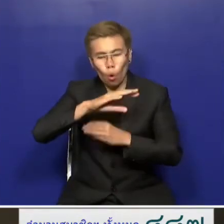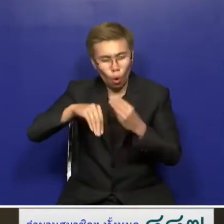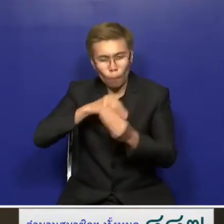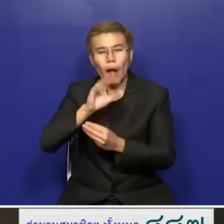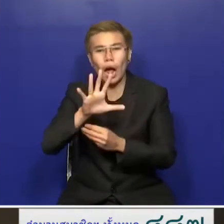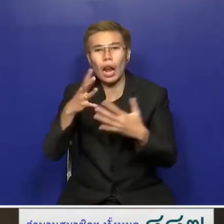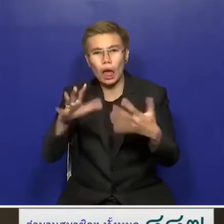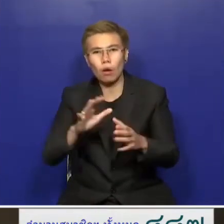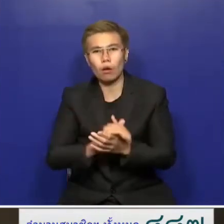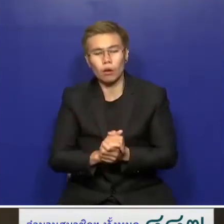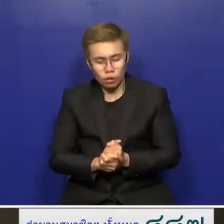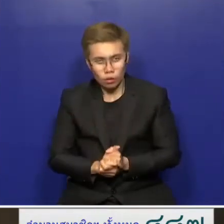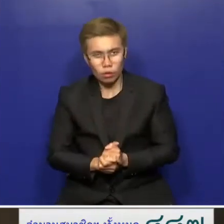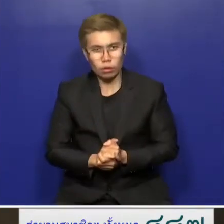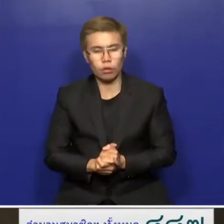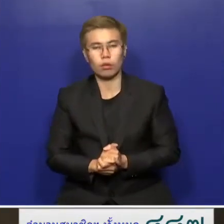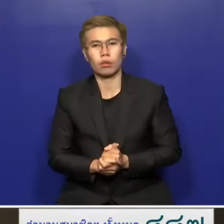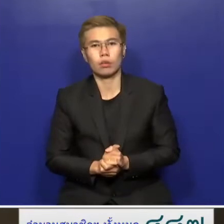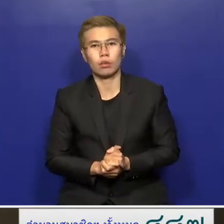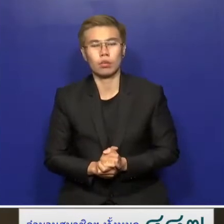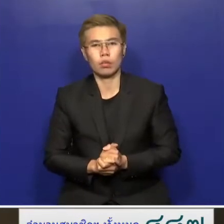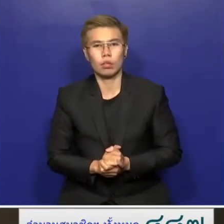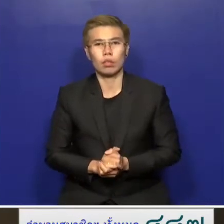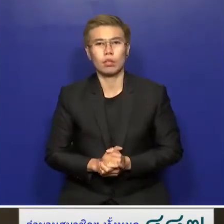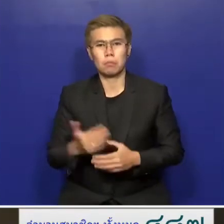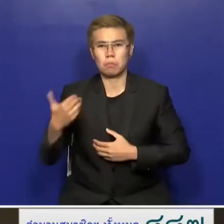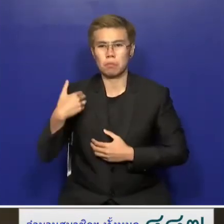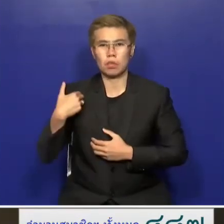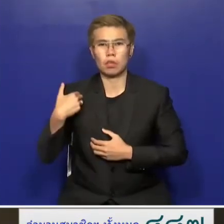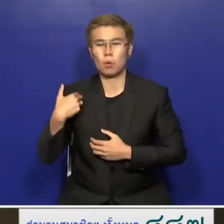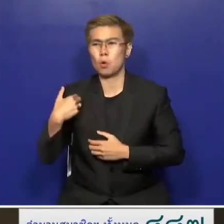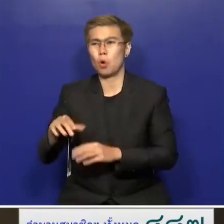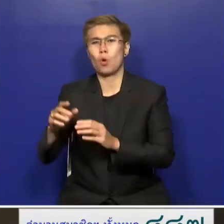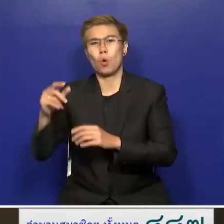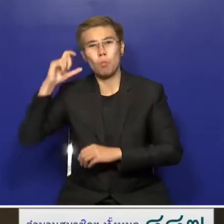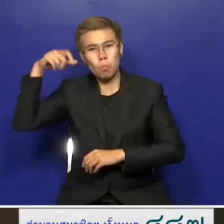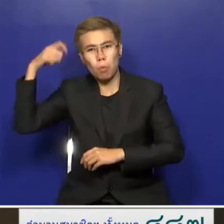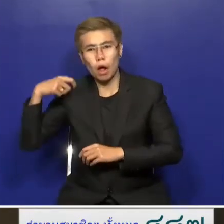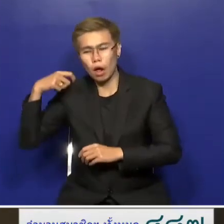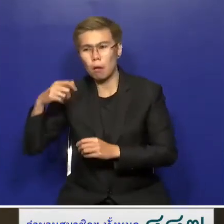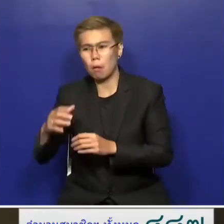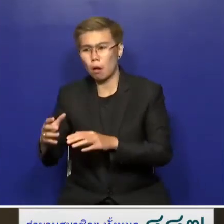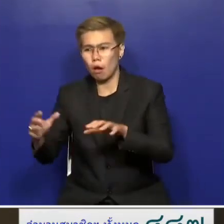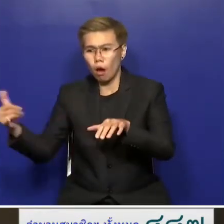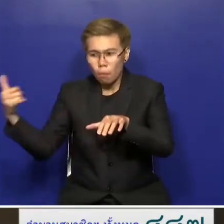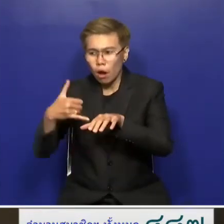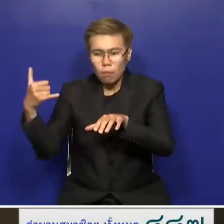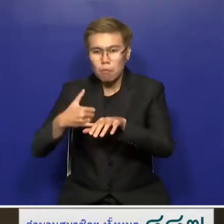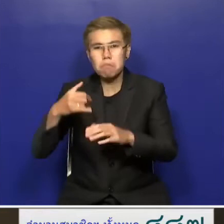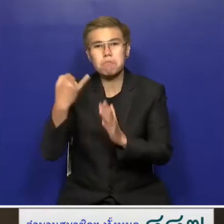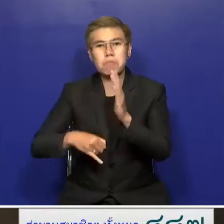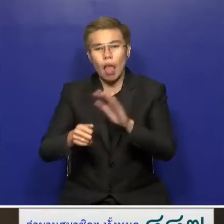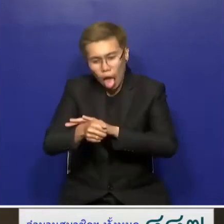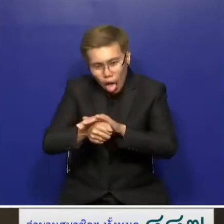ขนแงงานต่างด้าที่ผิดกฎหมายตอนนี้ถ้าท่านปราบตอนนี้นะคะ